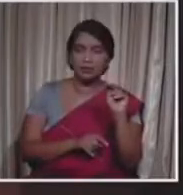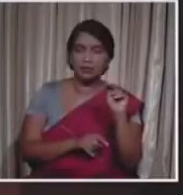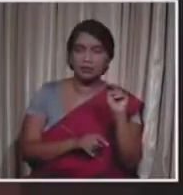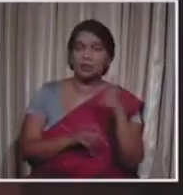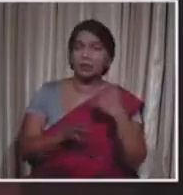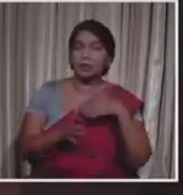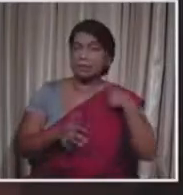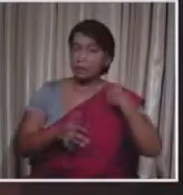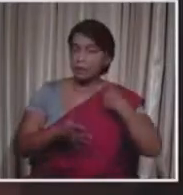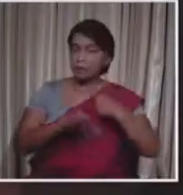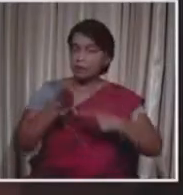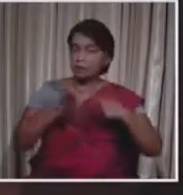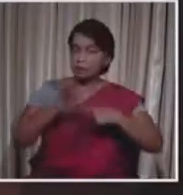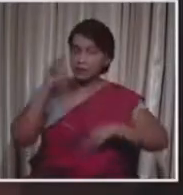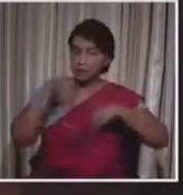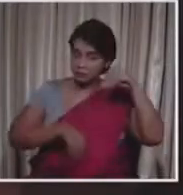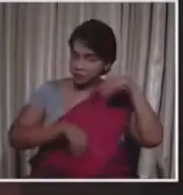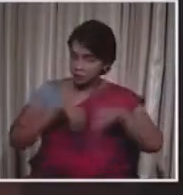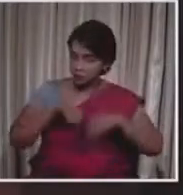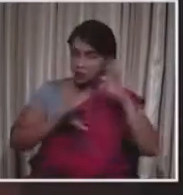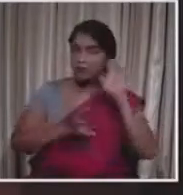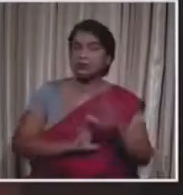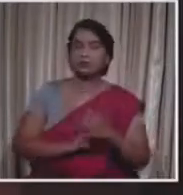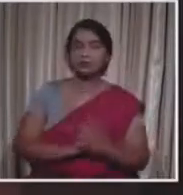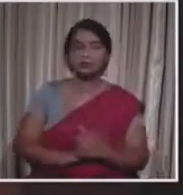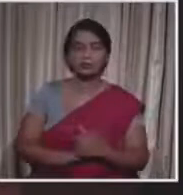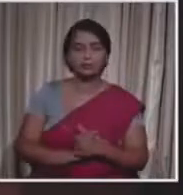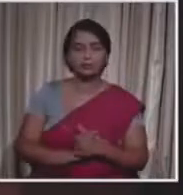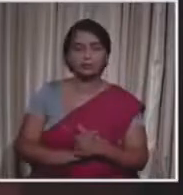මහා මැතිවරණයක් පැවැත්වුණා